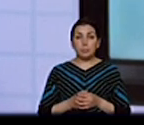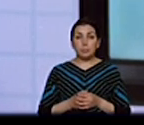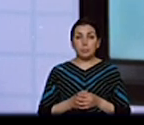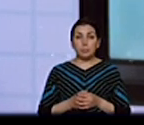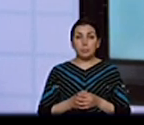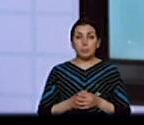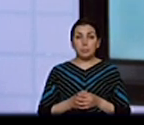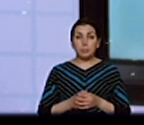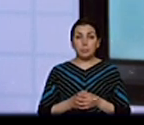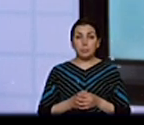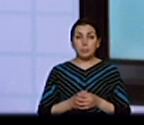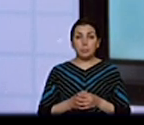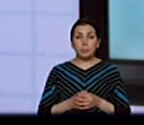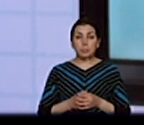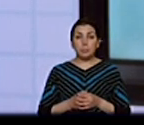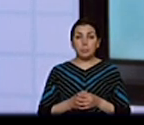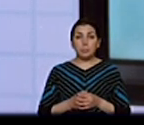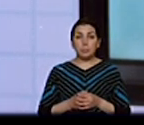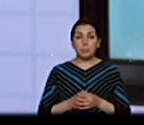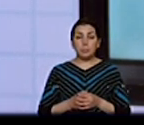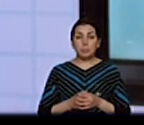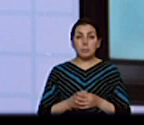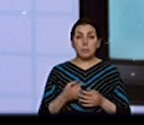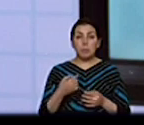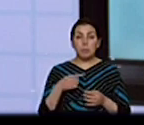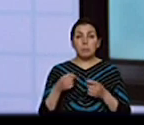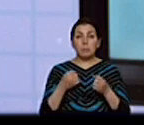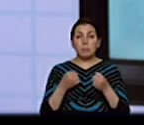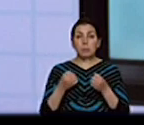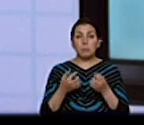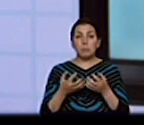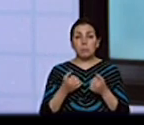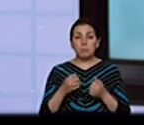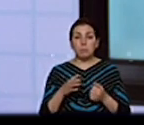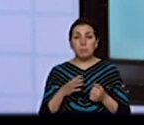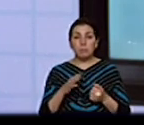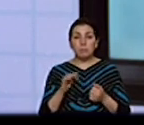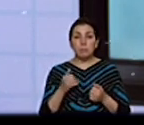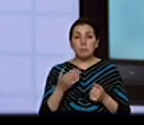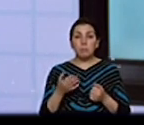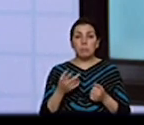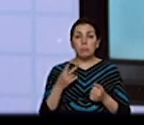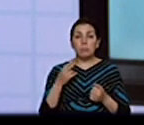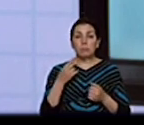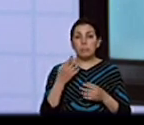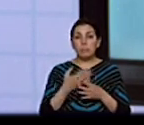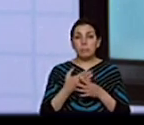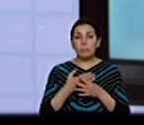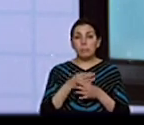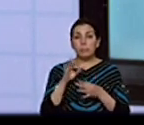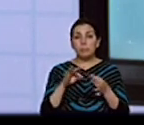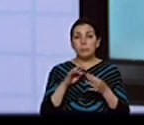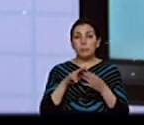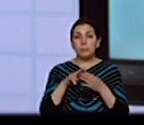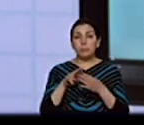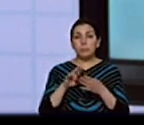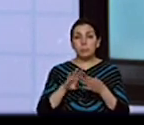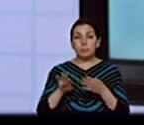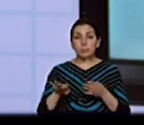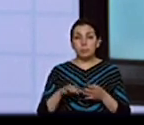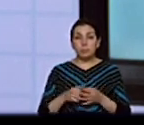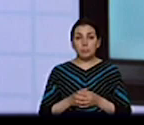men bularni mustahkamlab oldim. Va qaychi yordamida ortiqchasini kesib tashlaymiz.